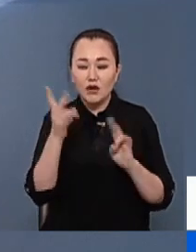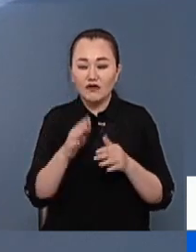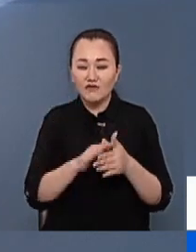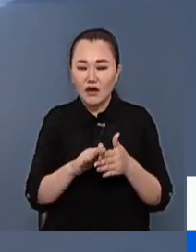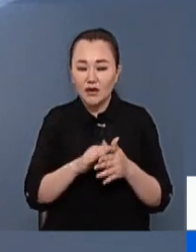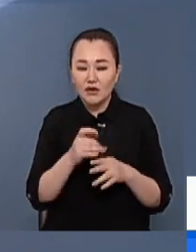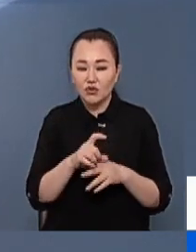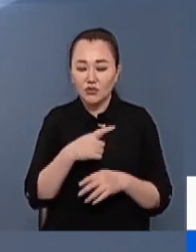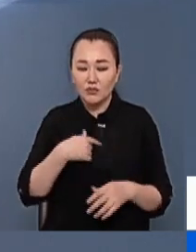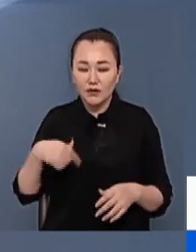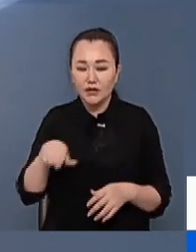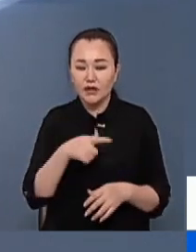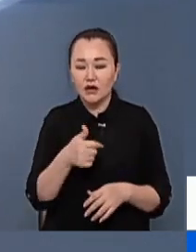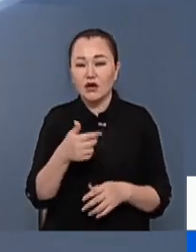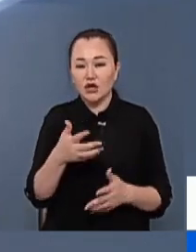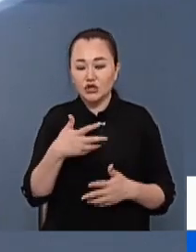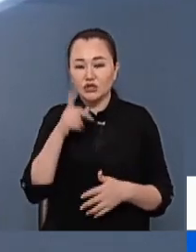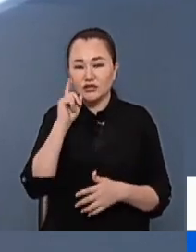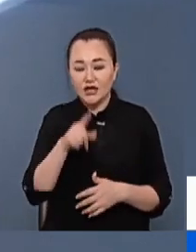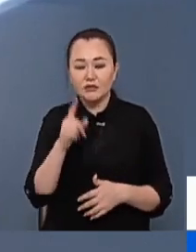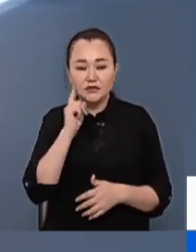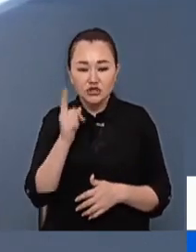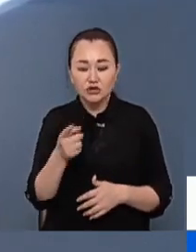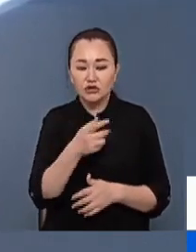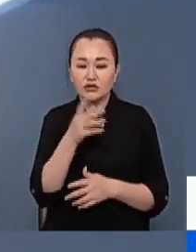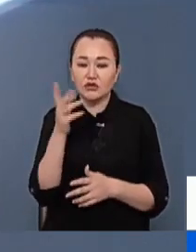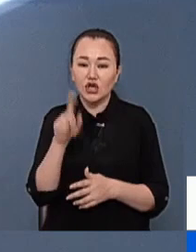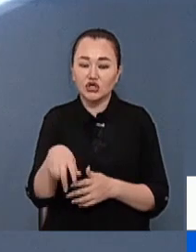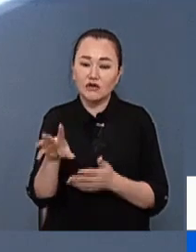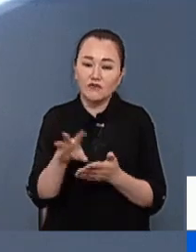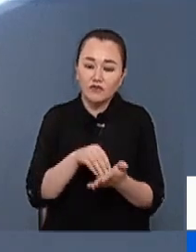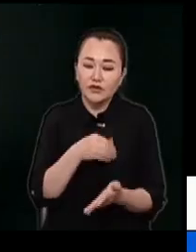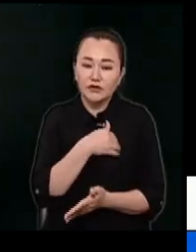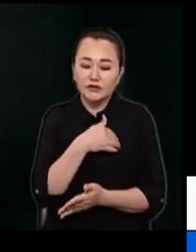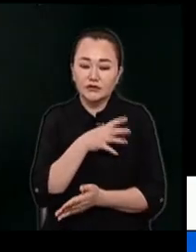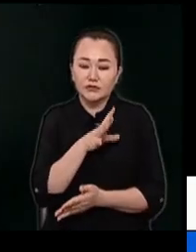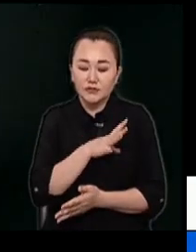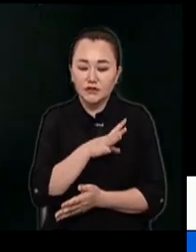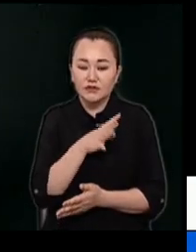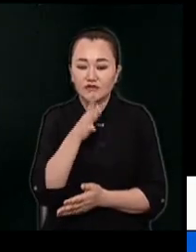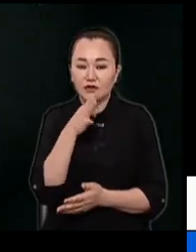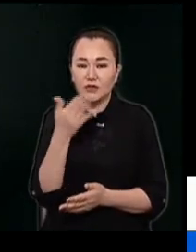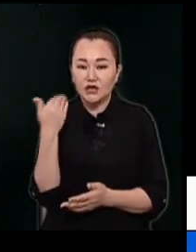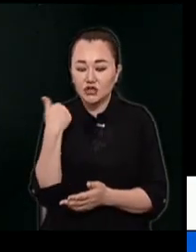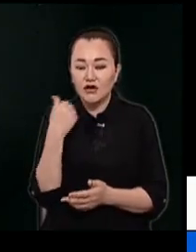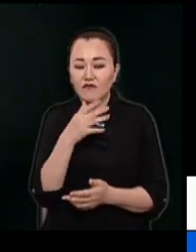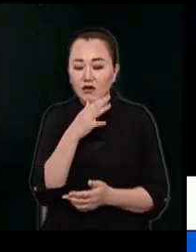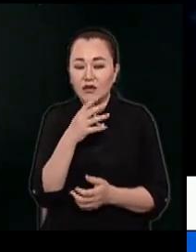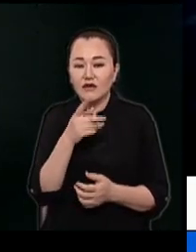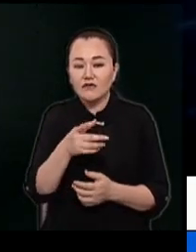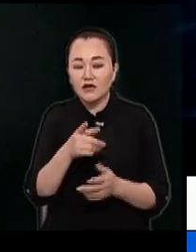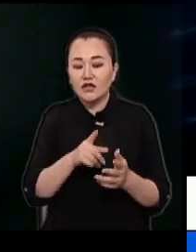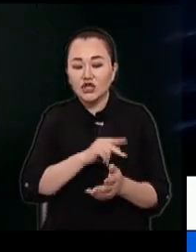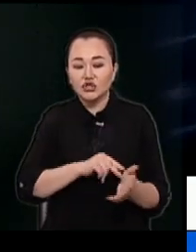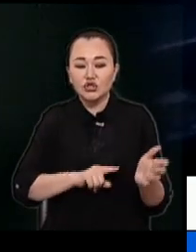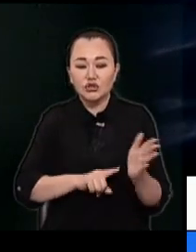фамилий, которых мы тоже, конечно, знаем, слышали и даже равнялись в свое время на них. Вот с того момента, как вы работали в